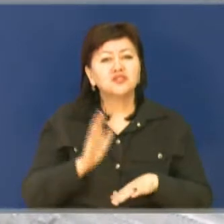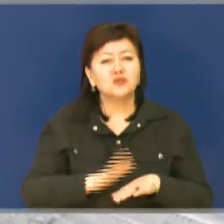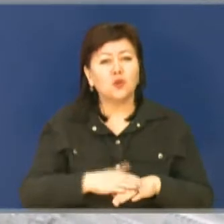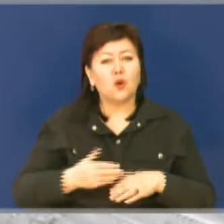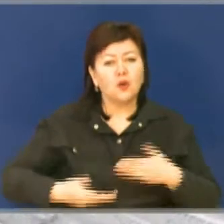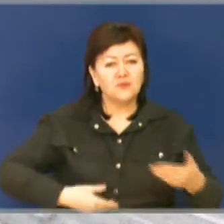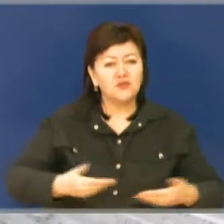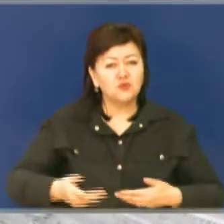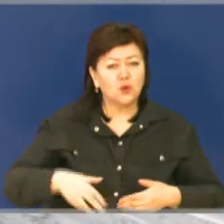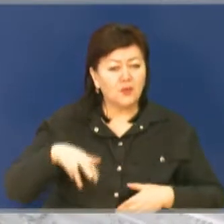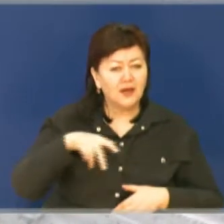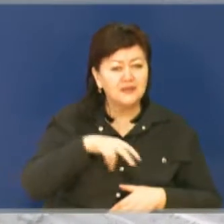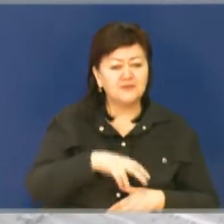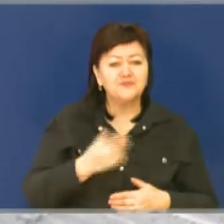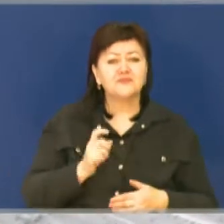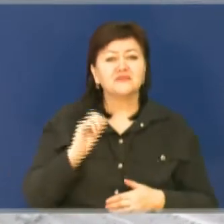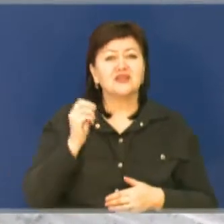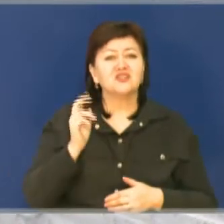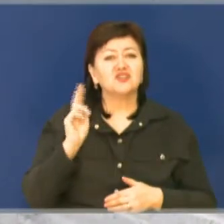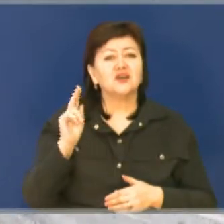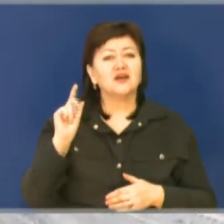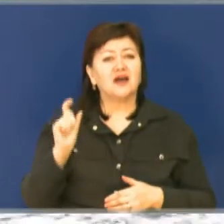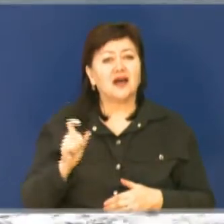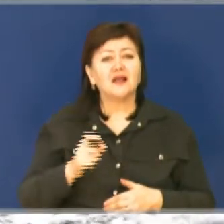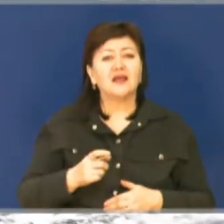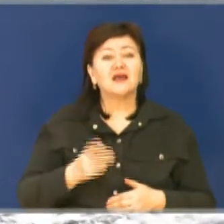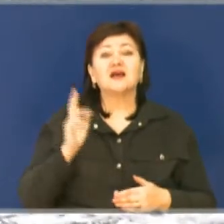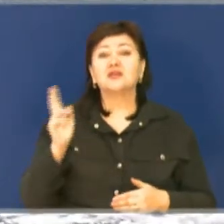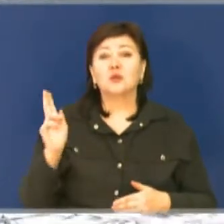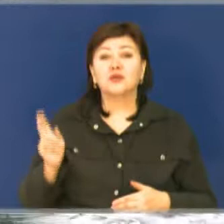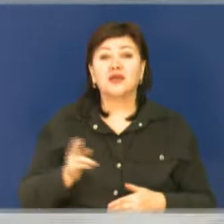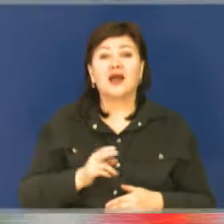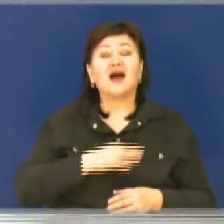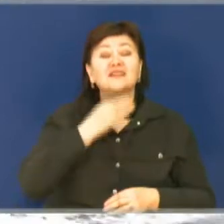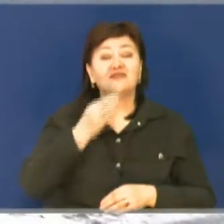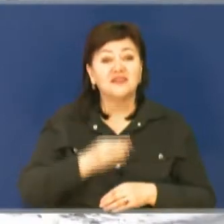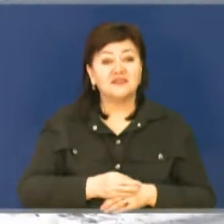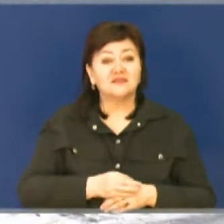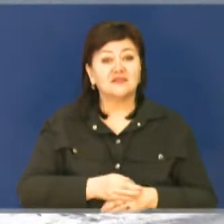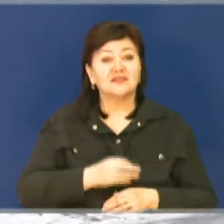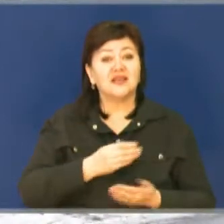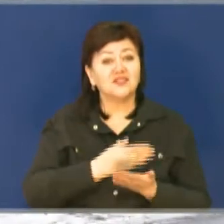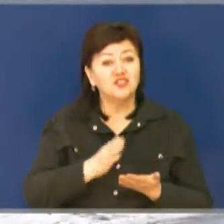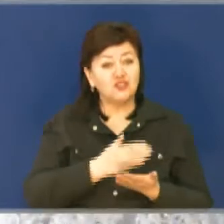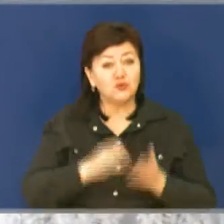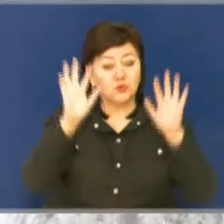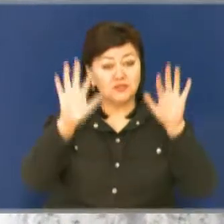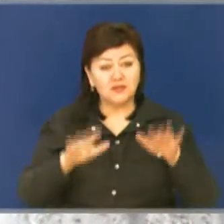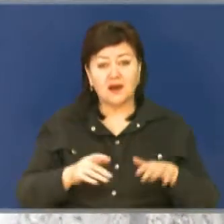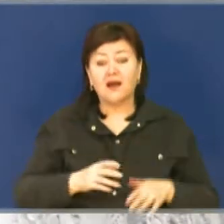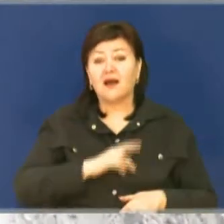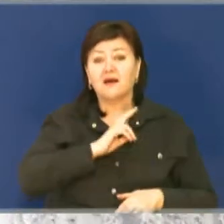К сожалению, коммунальные службы, ответственные за уборку снега и его вывоз, сработали не так оперативно и качественно, как хотелось бы.